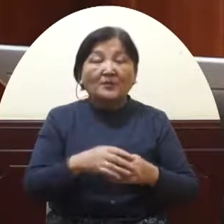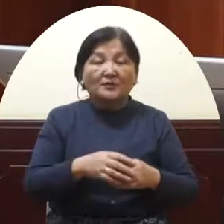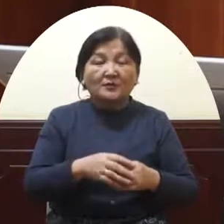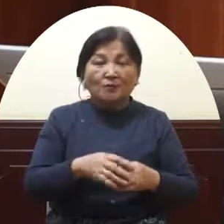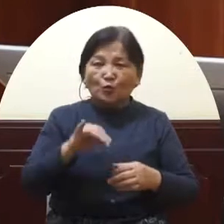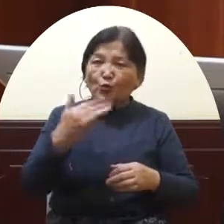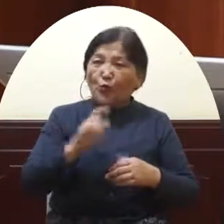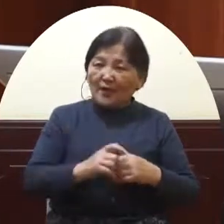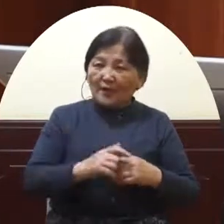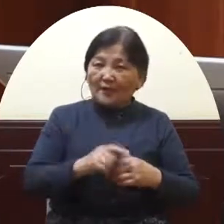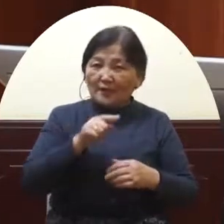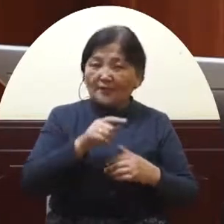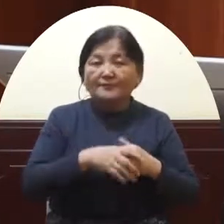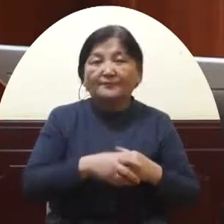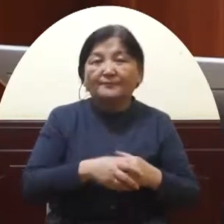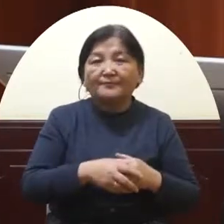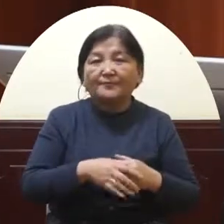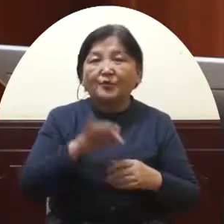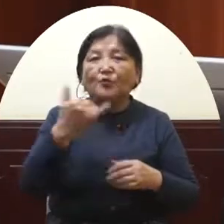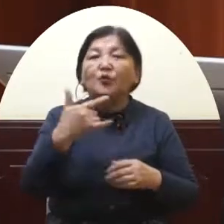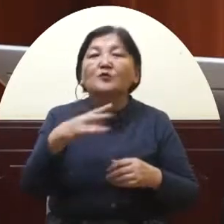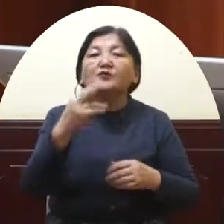Энэ юу гэсэн үг вэ?